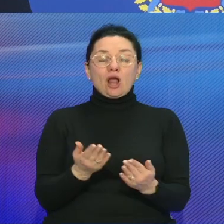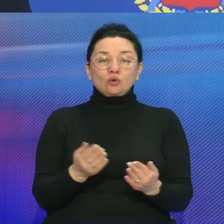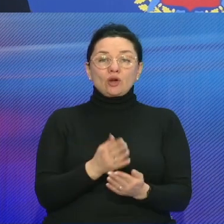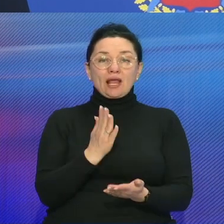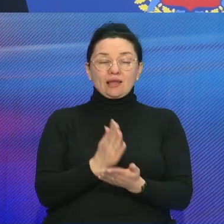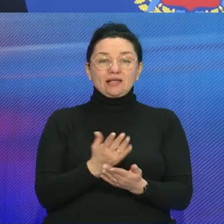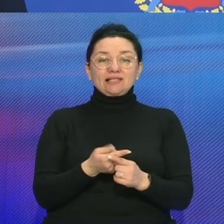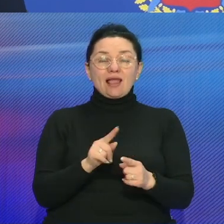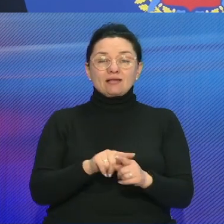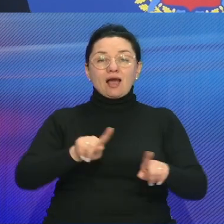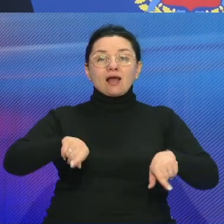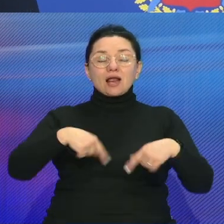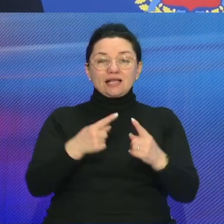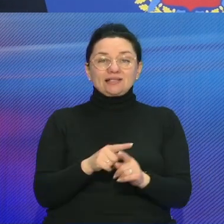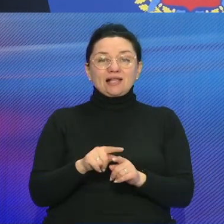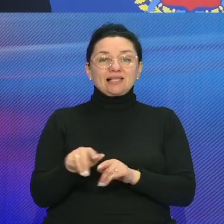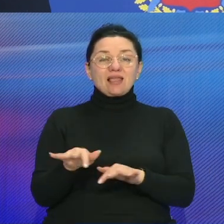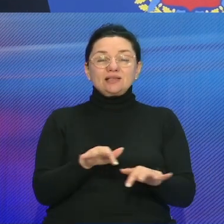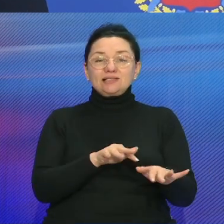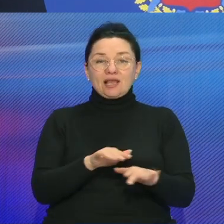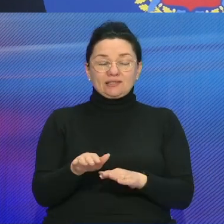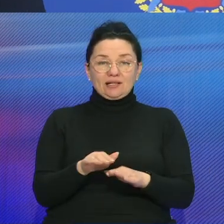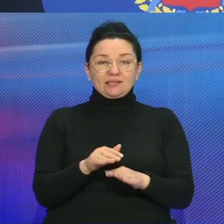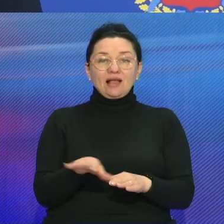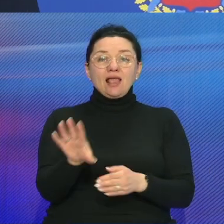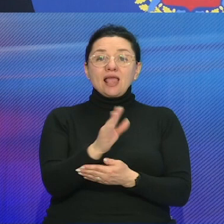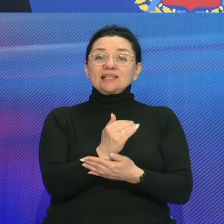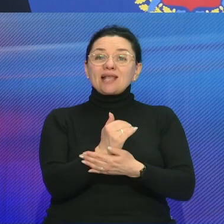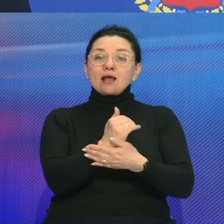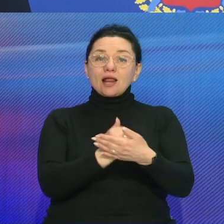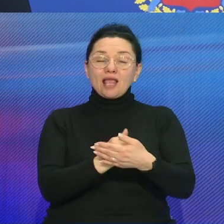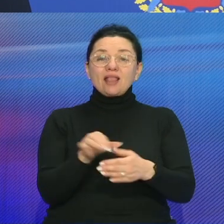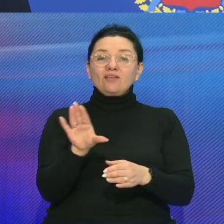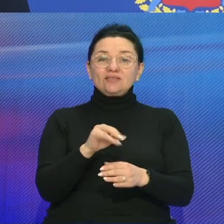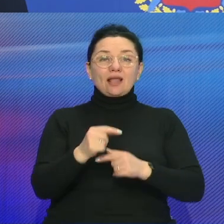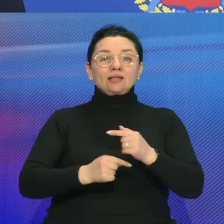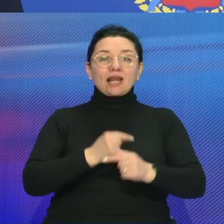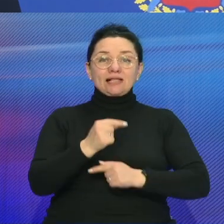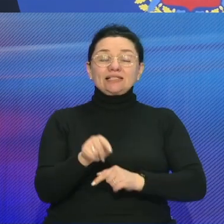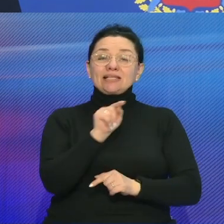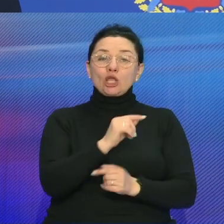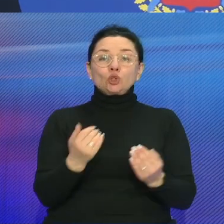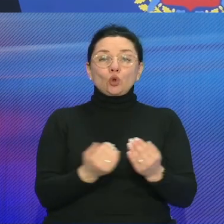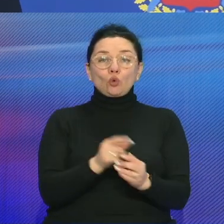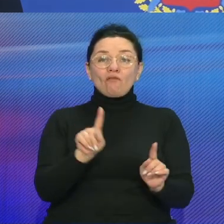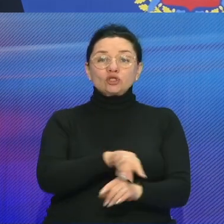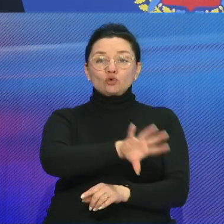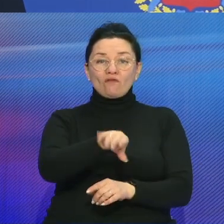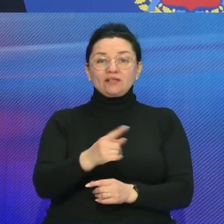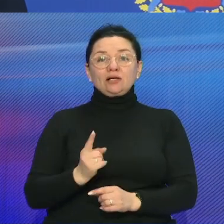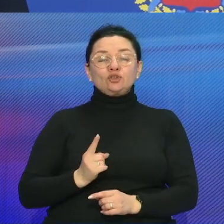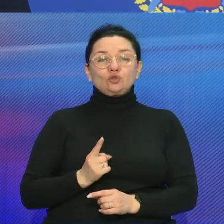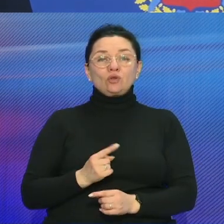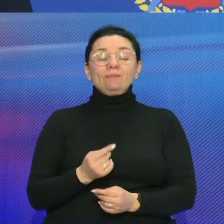организация деятельности в Совете. Сохранением тех определенных традиций и то новое, что нас ждет. В